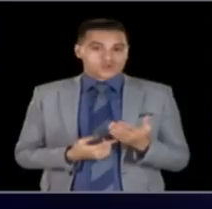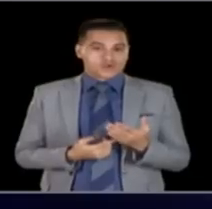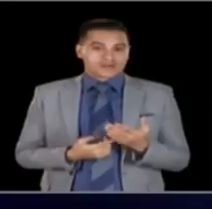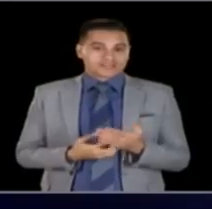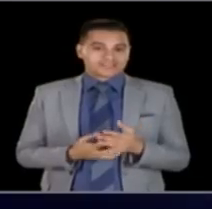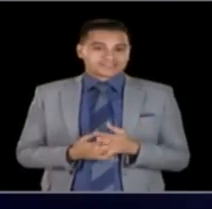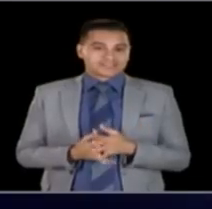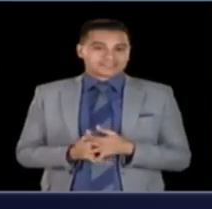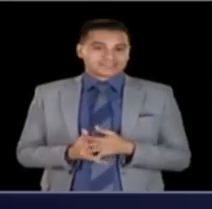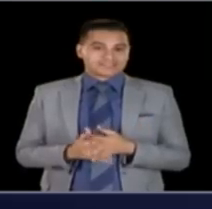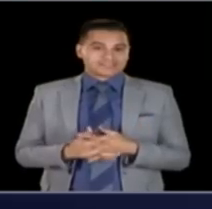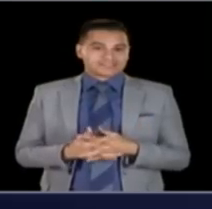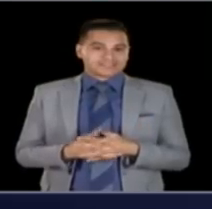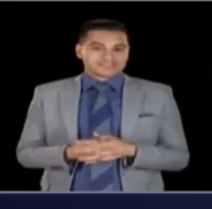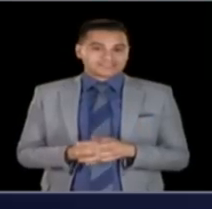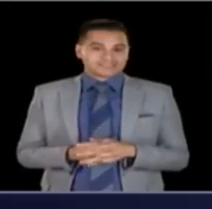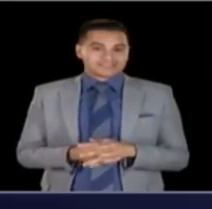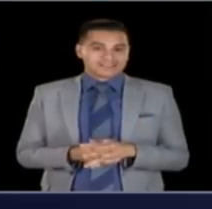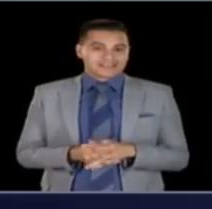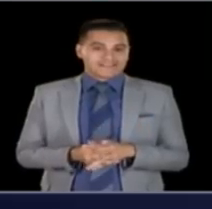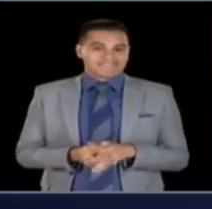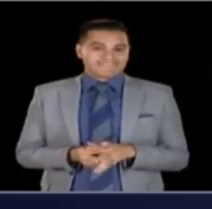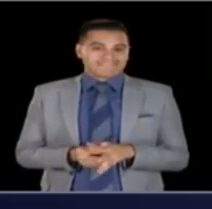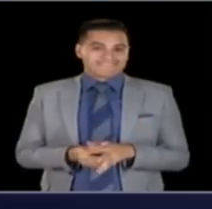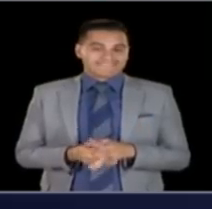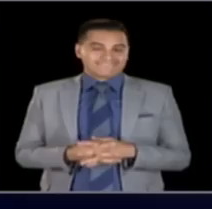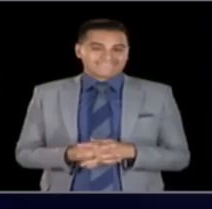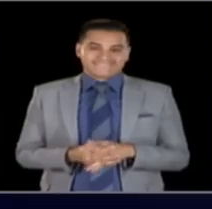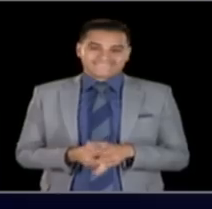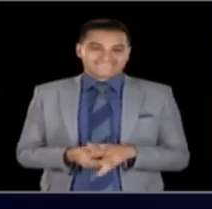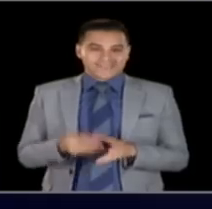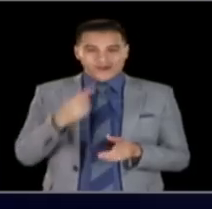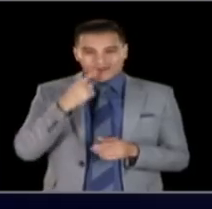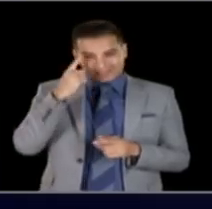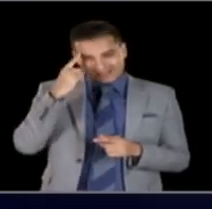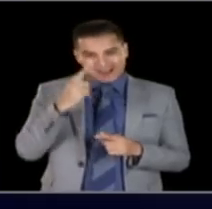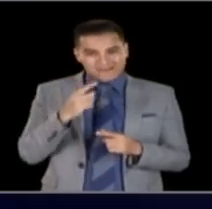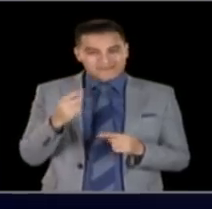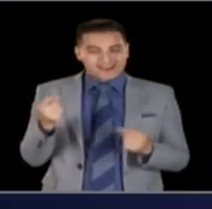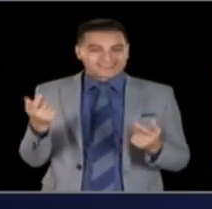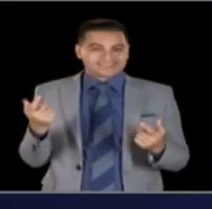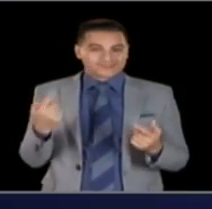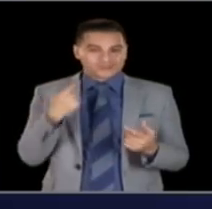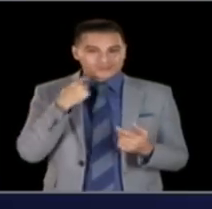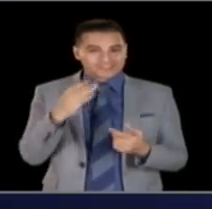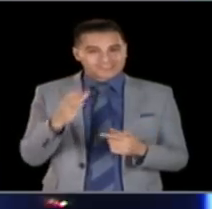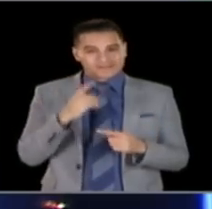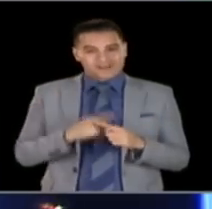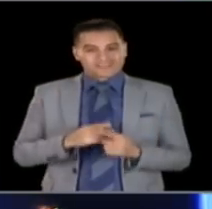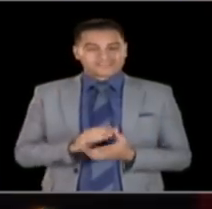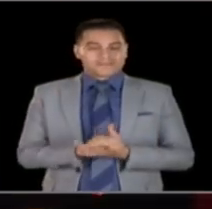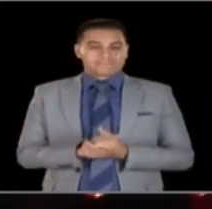بجد فكرت فيها بس قلت مش معقولة اليابان برضو. يا ريت قلت اليابان برضو. إجابة